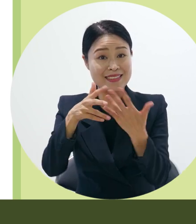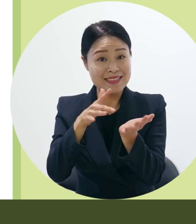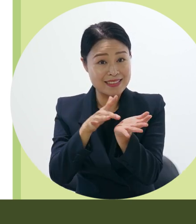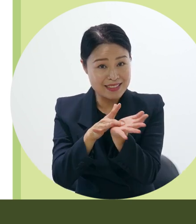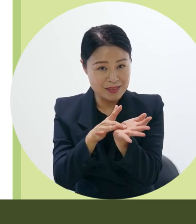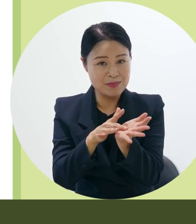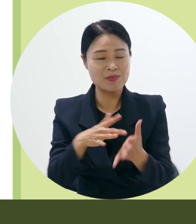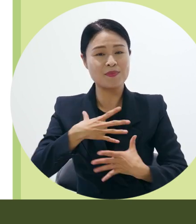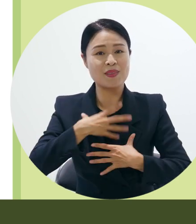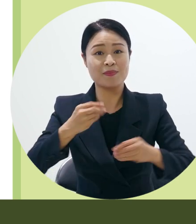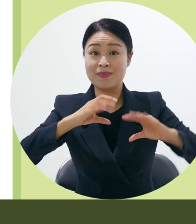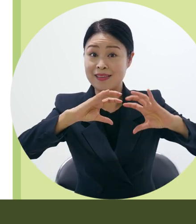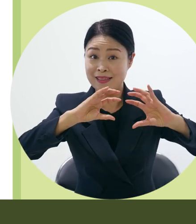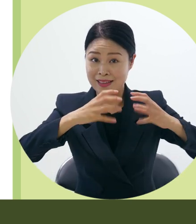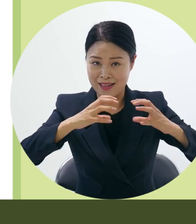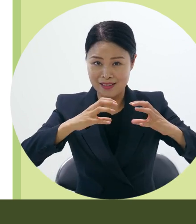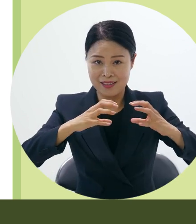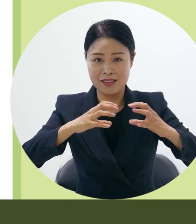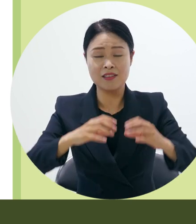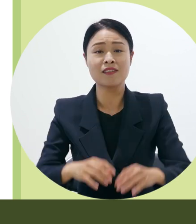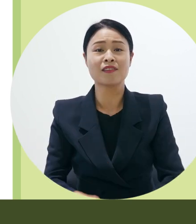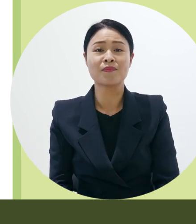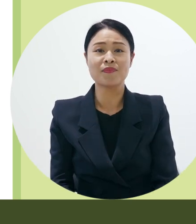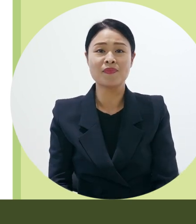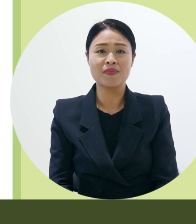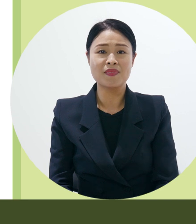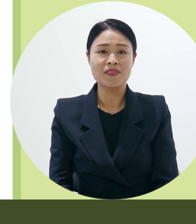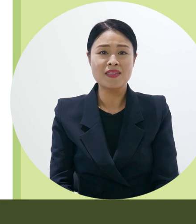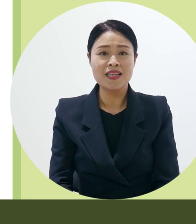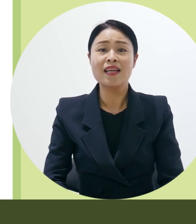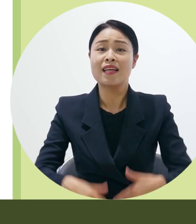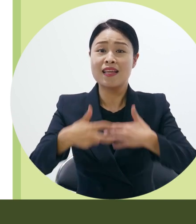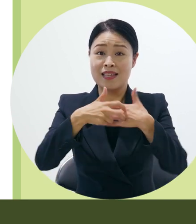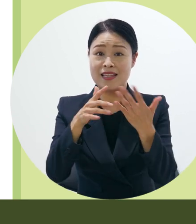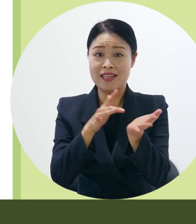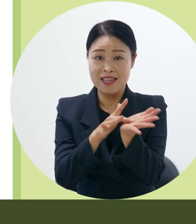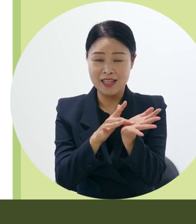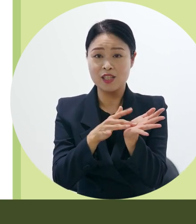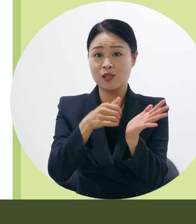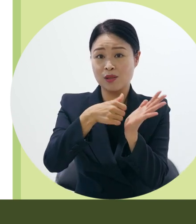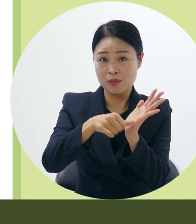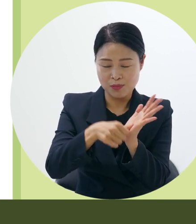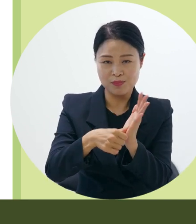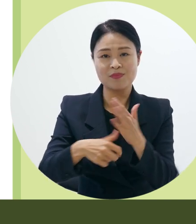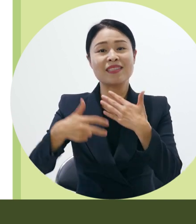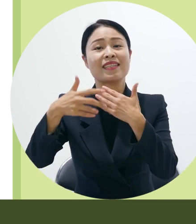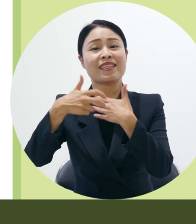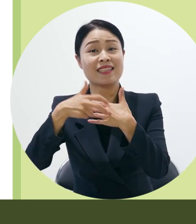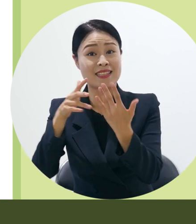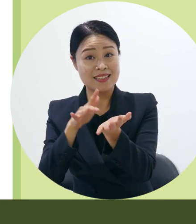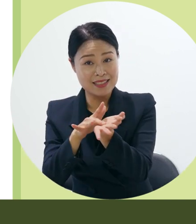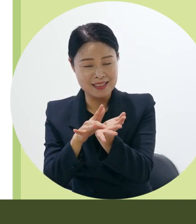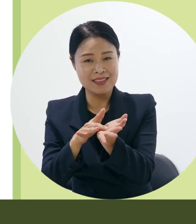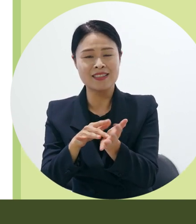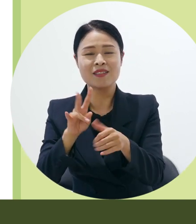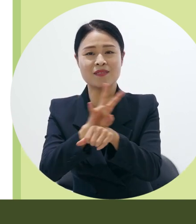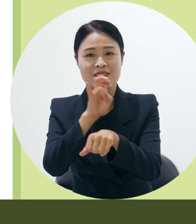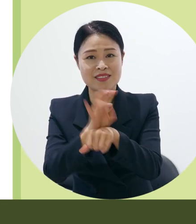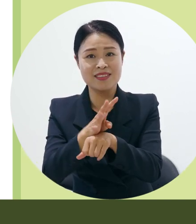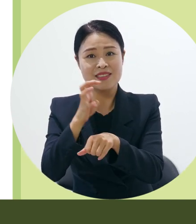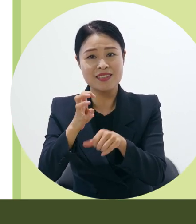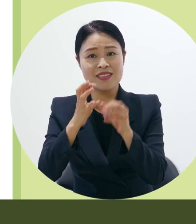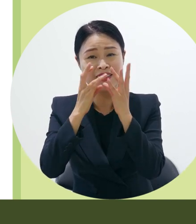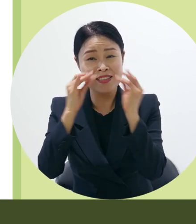의약품 안전나라, 의약품 또는 의약외품 정보 검색, 행정처분 정보 및 허가 정보 등을 확인할 수